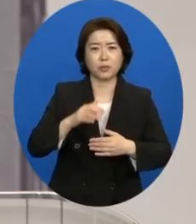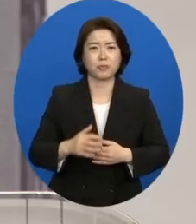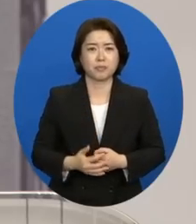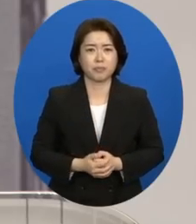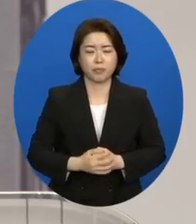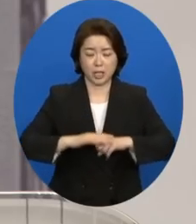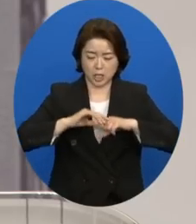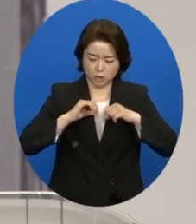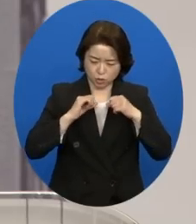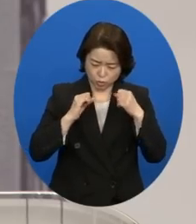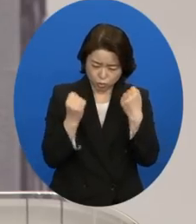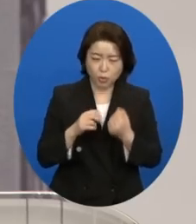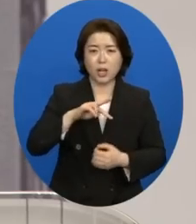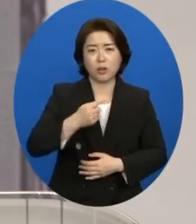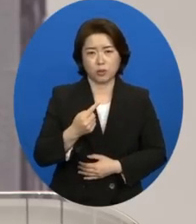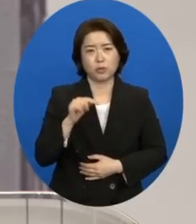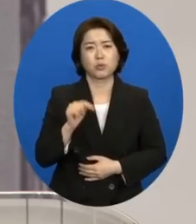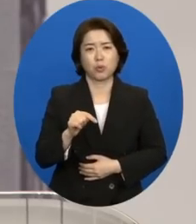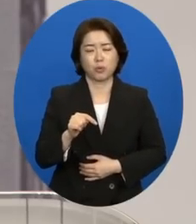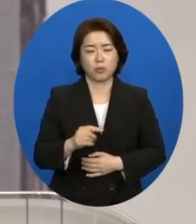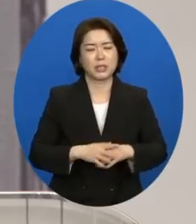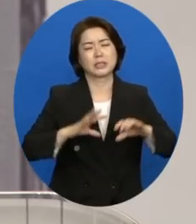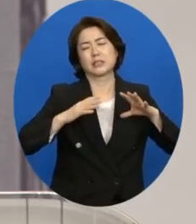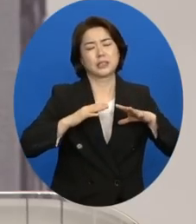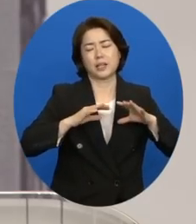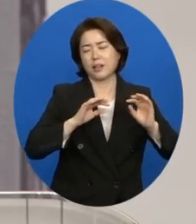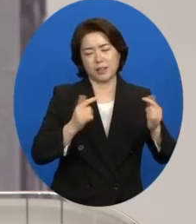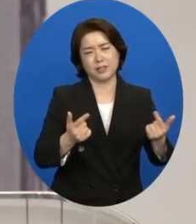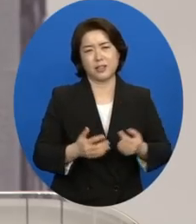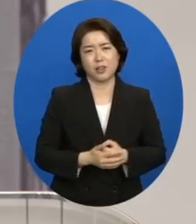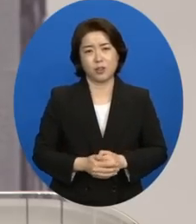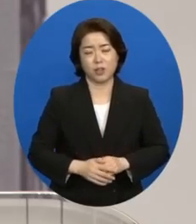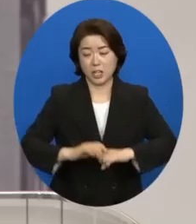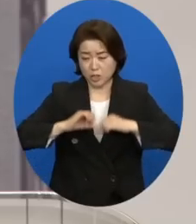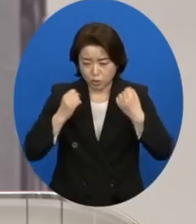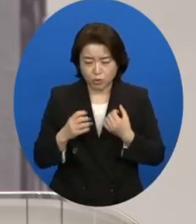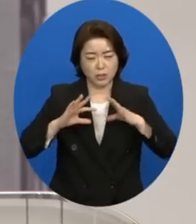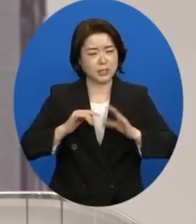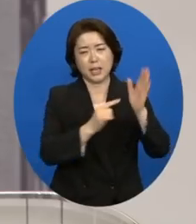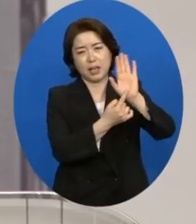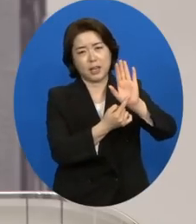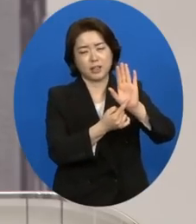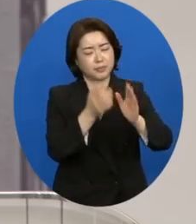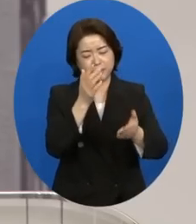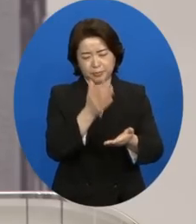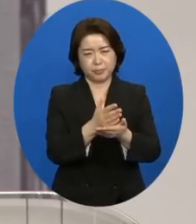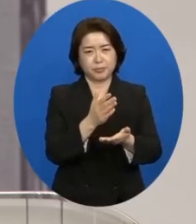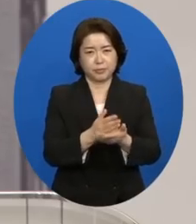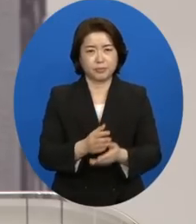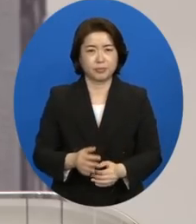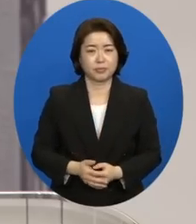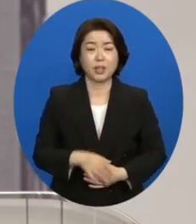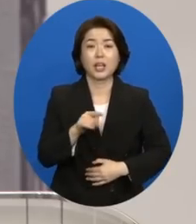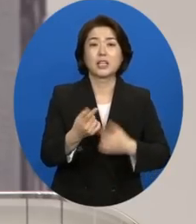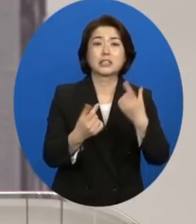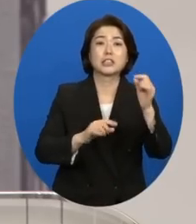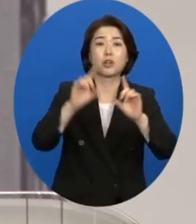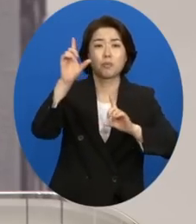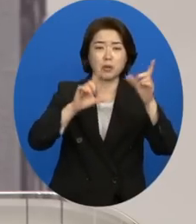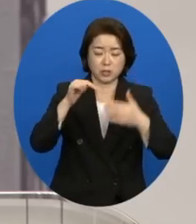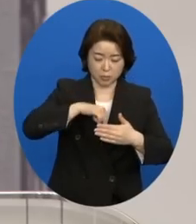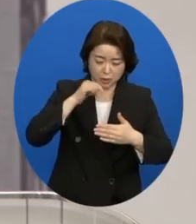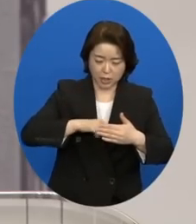순종한 것조차도 뭘 자랑이라고 순종한 것을 자랑하는 그런 모습이 제